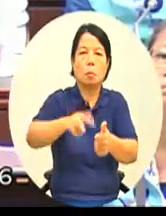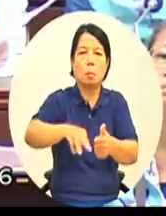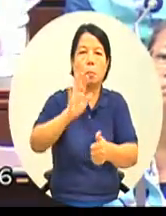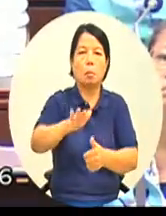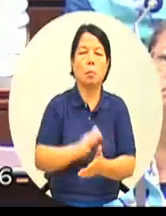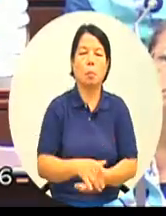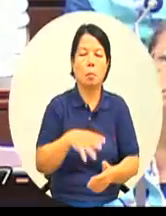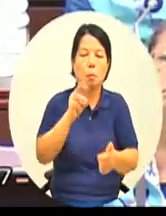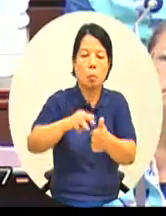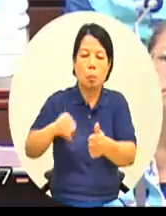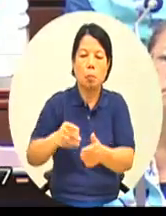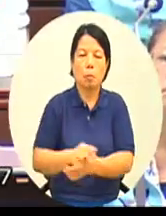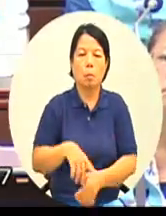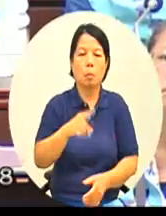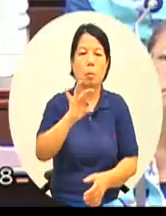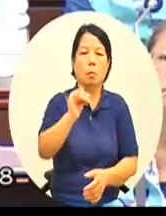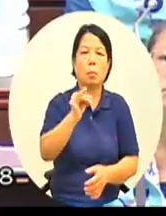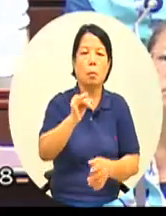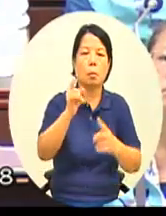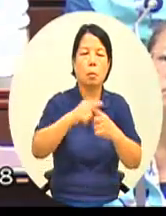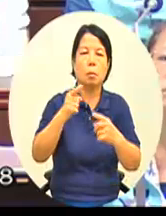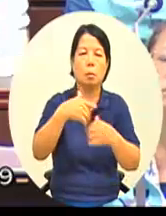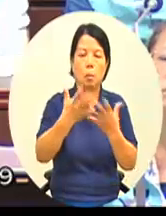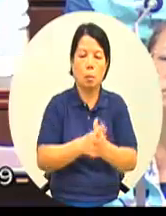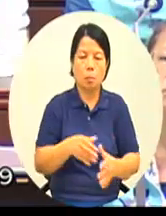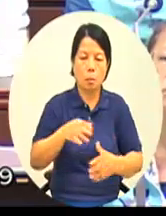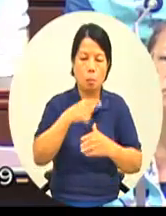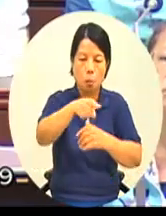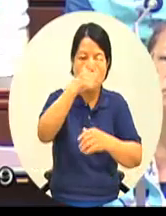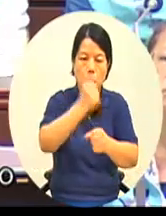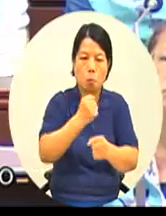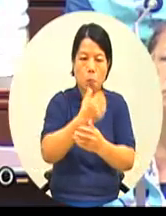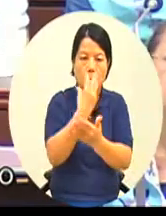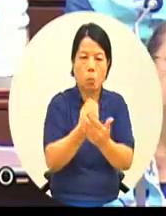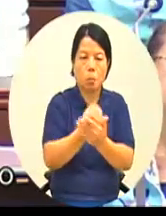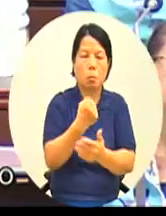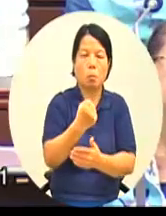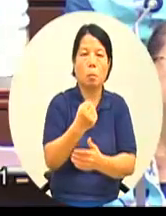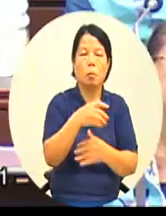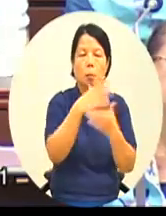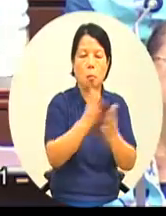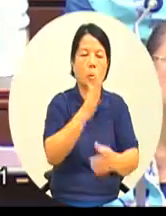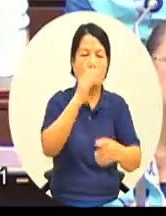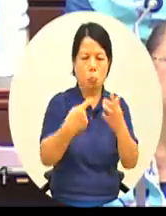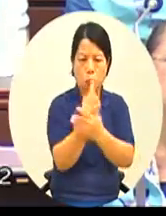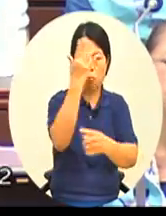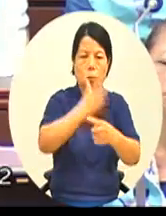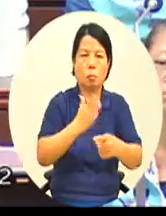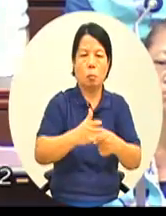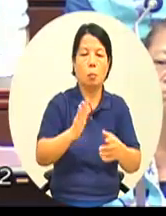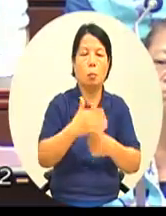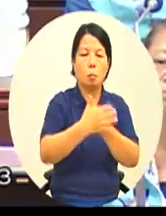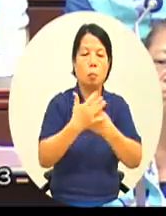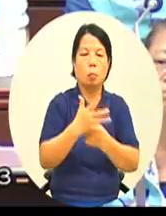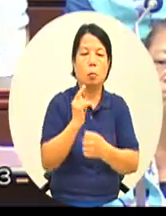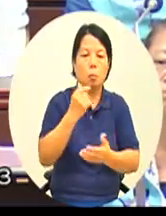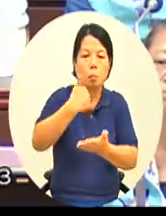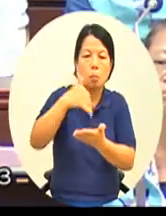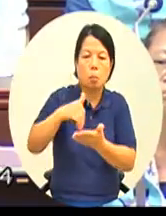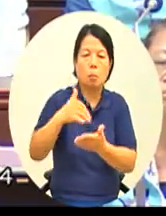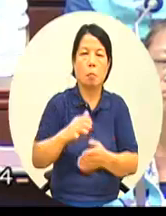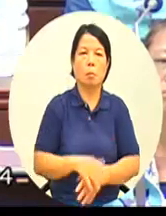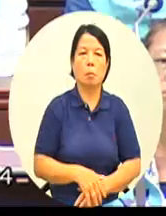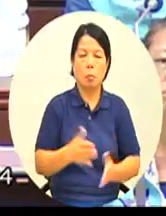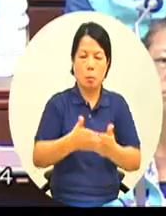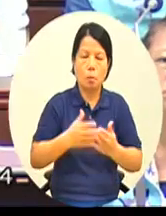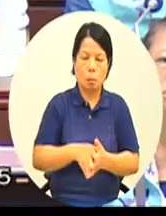训练了100个，最后会在线上留下来的大概只有一半，所以我们比较保守的保险的估计就是，我